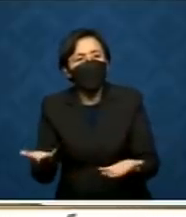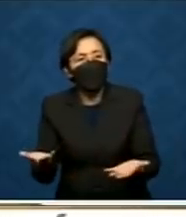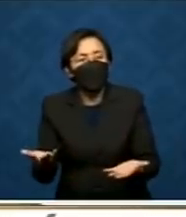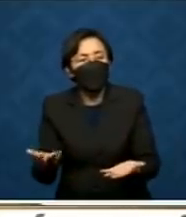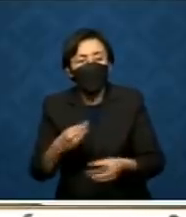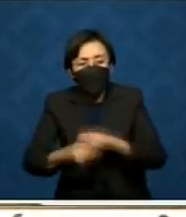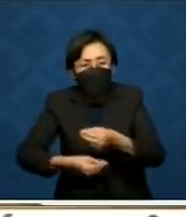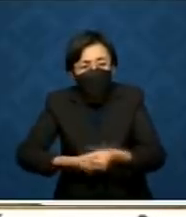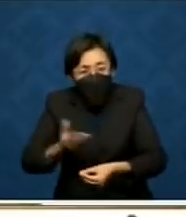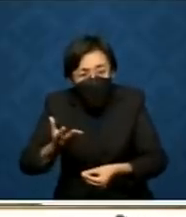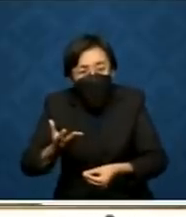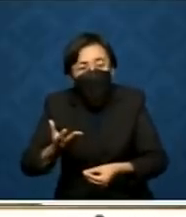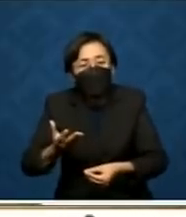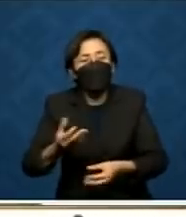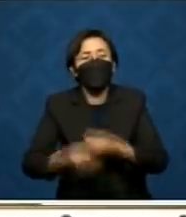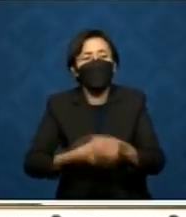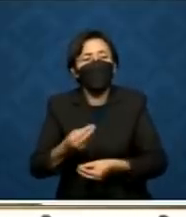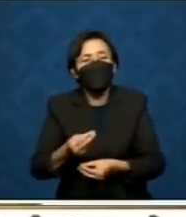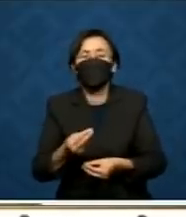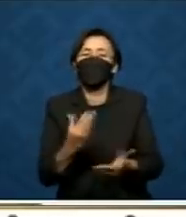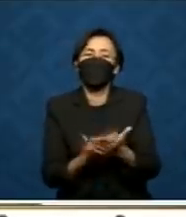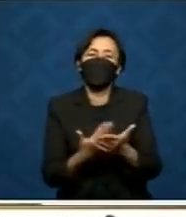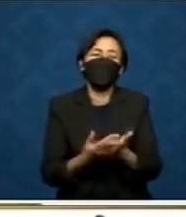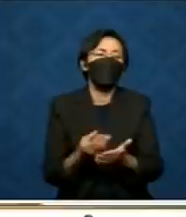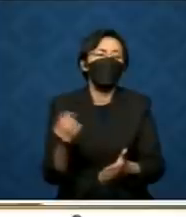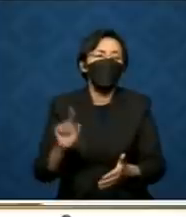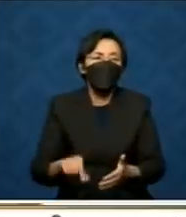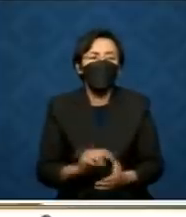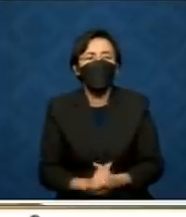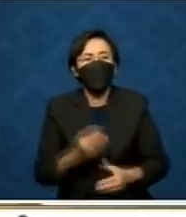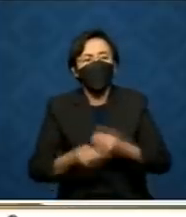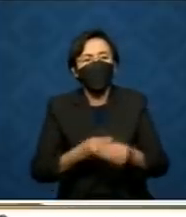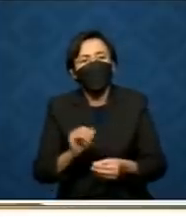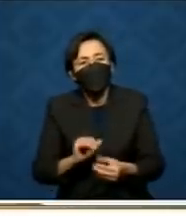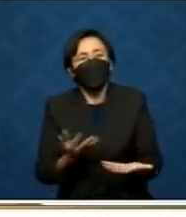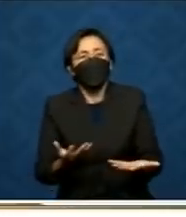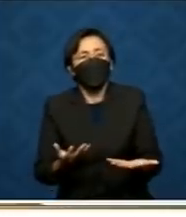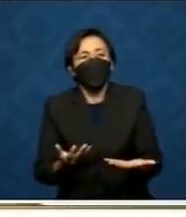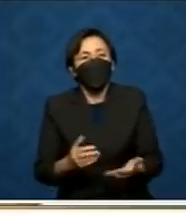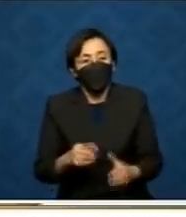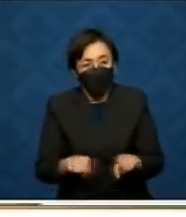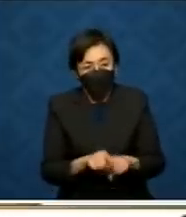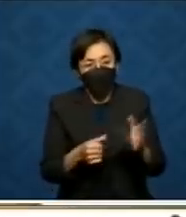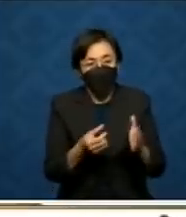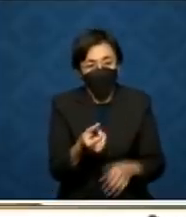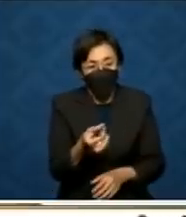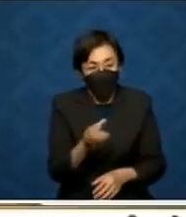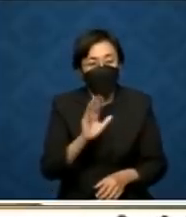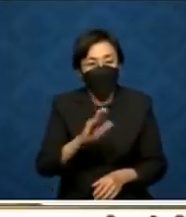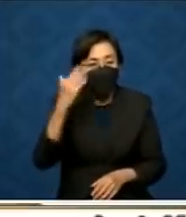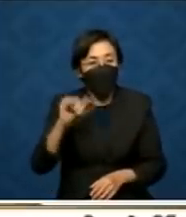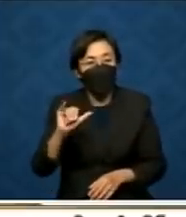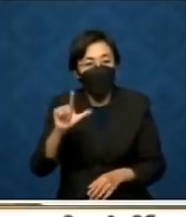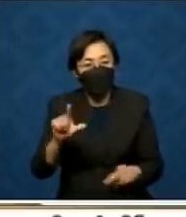ขายไปขายเอาของดีขายเป็นของเสียมียางชั้นดีไปไกลยามเช้าเร็วเหมือนกับข้าวยิ่งลักษณ์แปะ